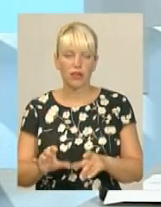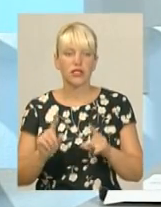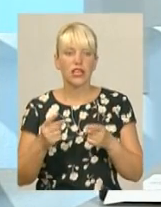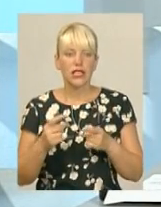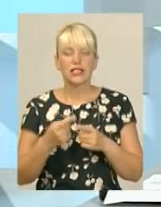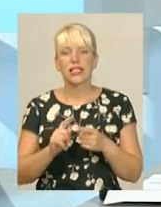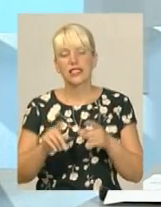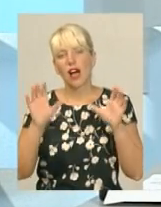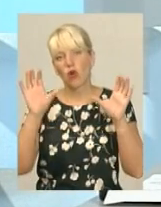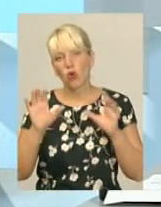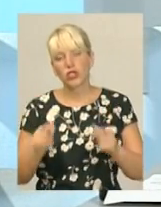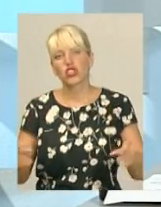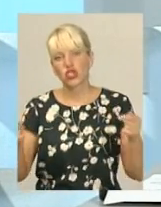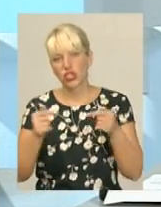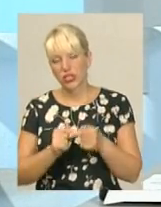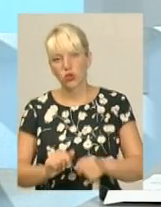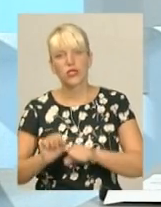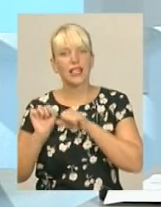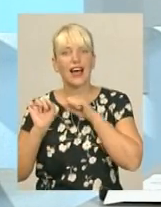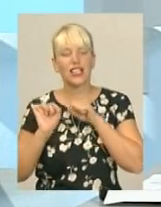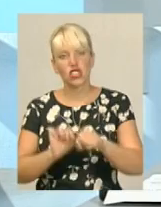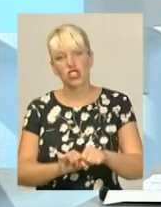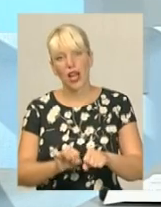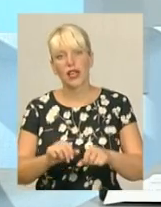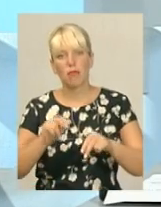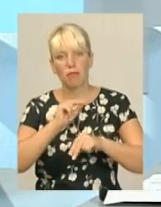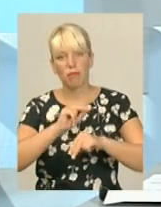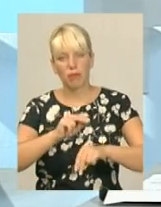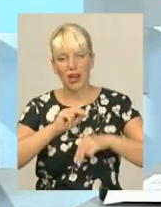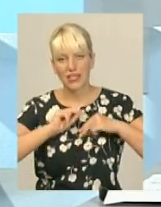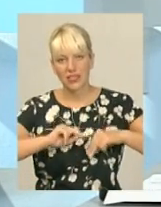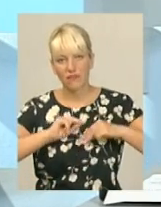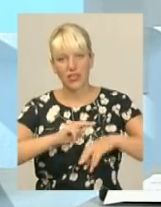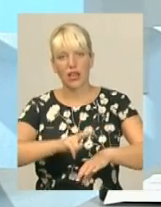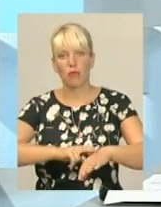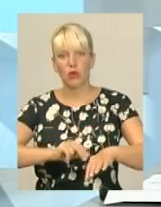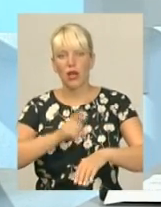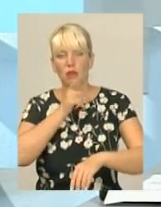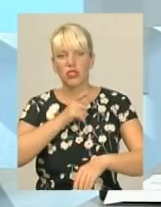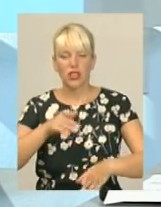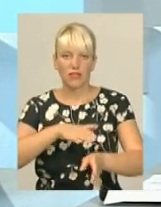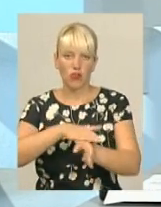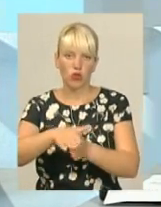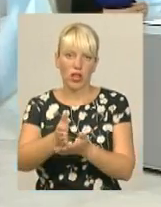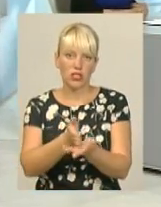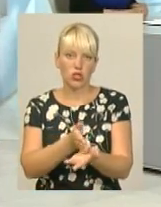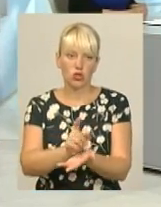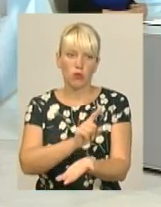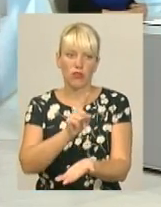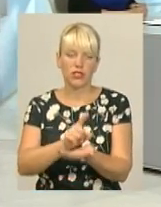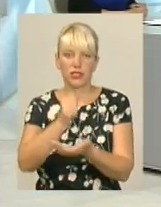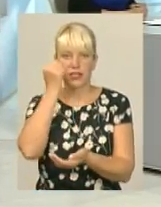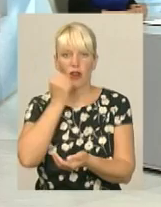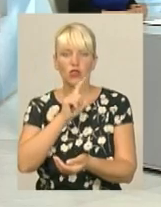сьогодні закон чітко захищає працівника Національної поліції під час виконання службових обов'язків. Дуже дякую за